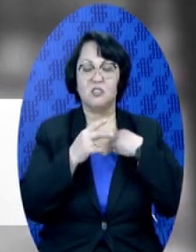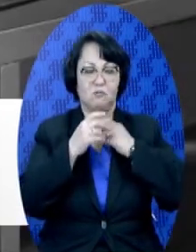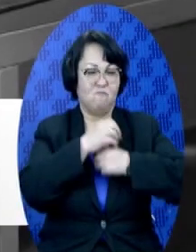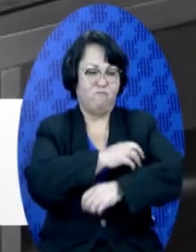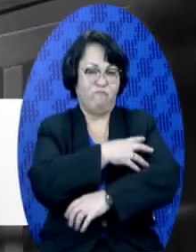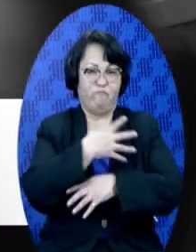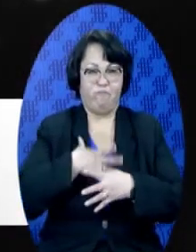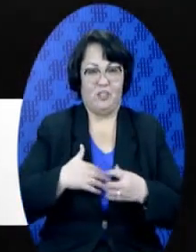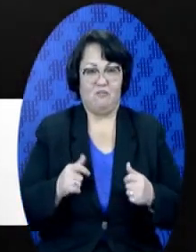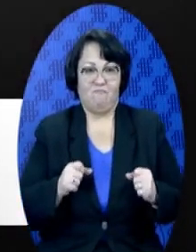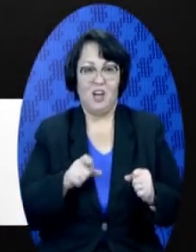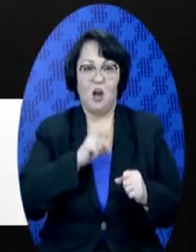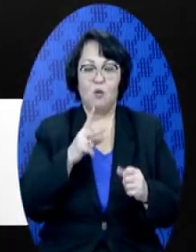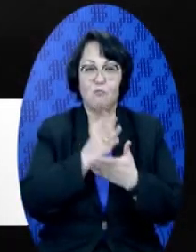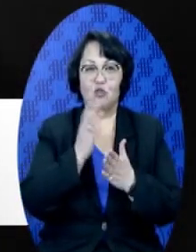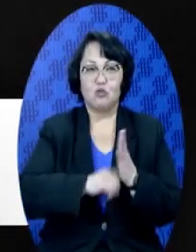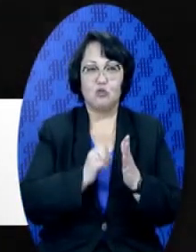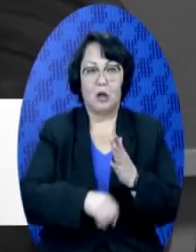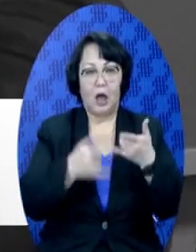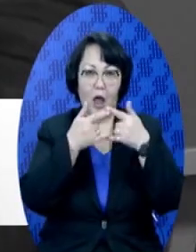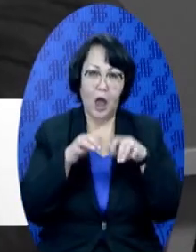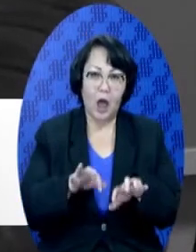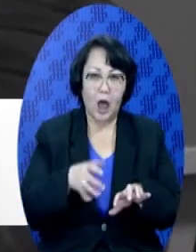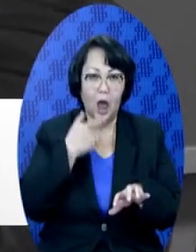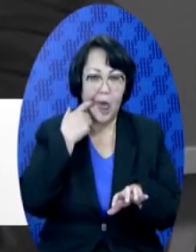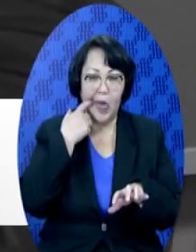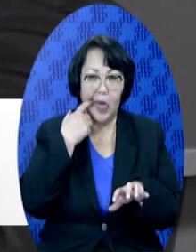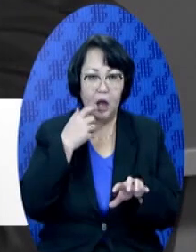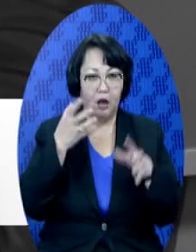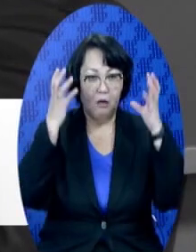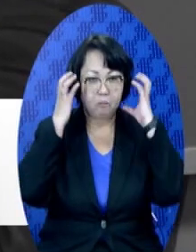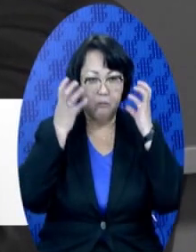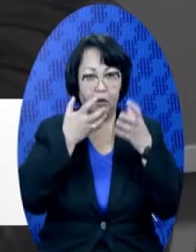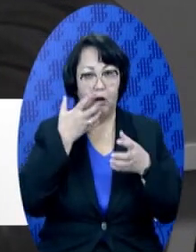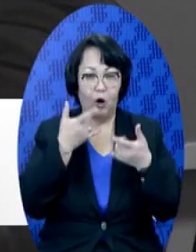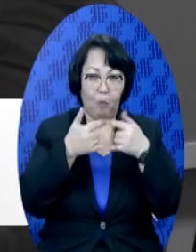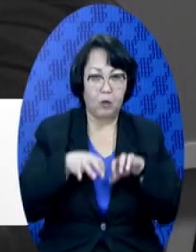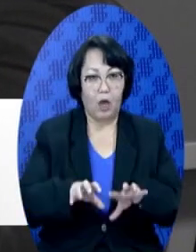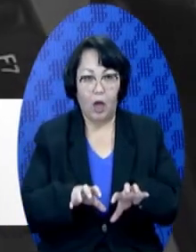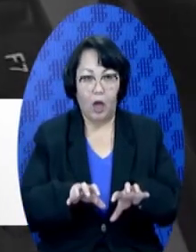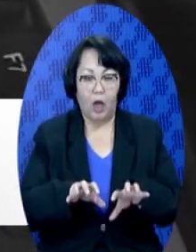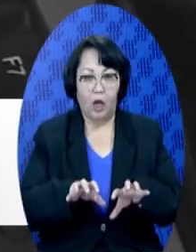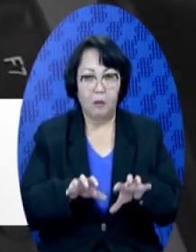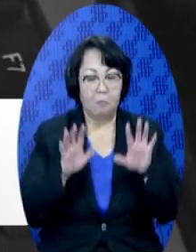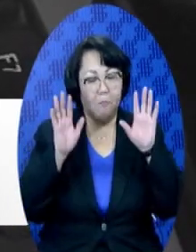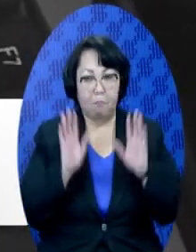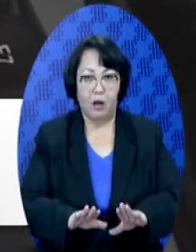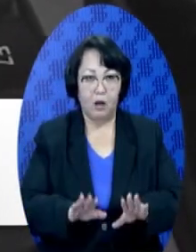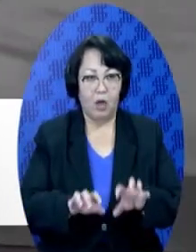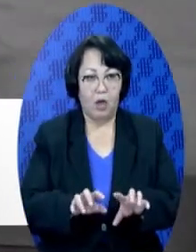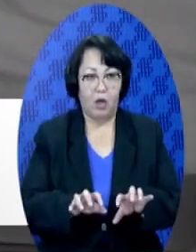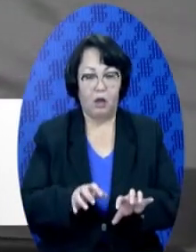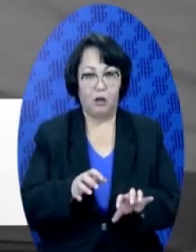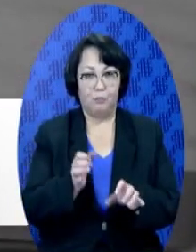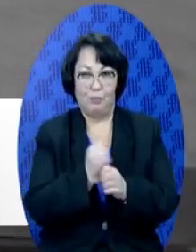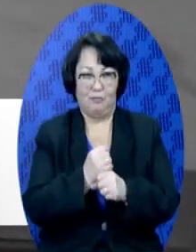өснө. Гэтэл хотчилд замбраагүй цахим хэрэглээ. Дэлгэцийн хамаарлаас болоод 10 минут ч хөдлөхгүй өдрийг өнгөрүүлэх тохиолдол тэдэнд олон. Наад